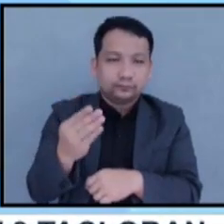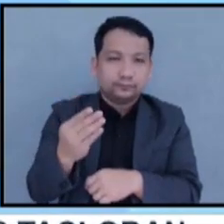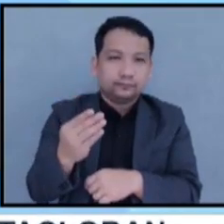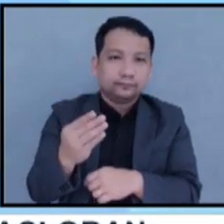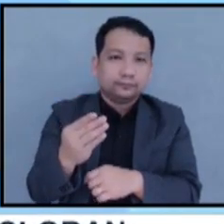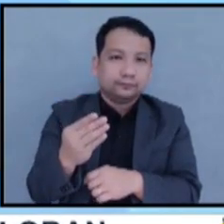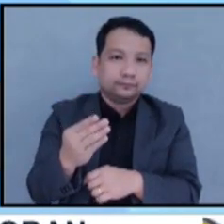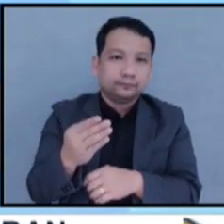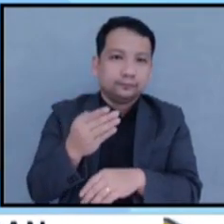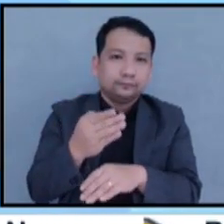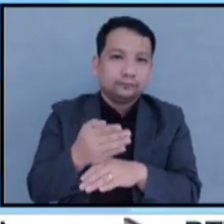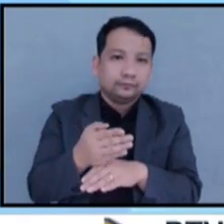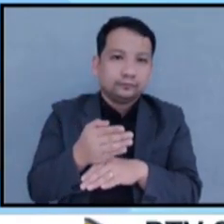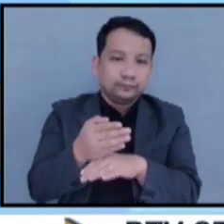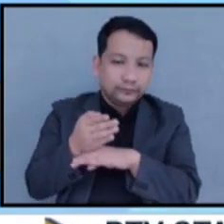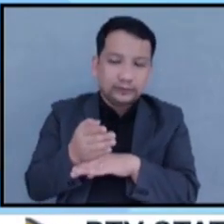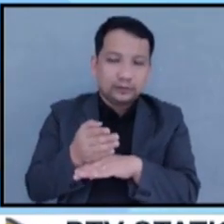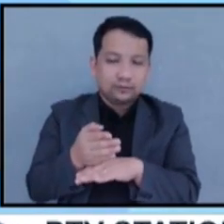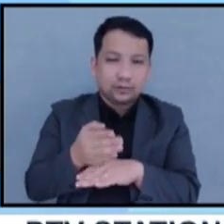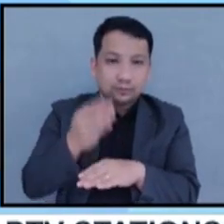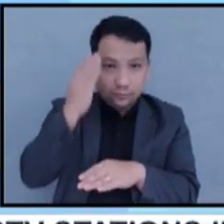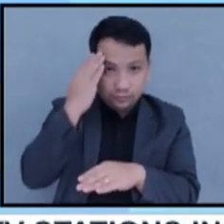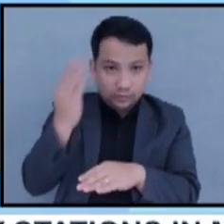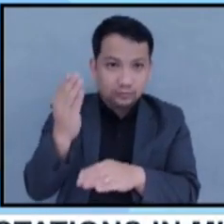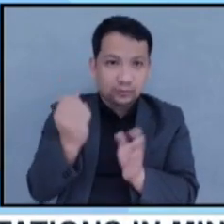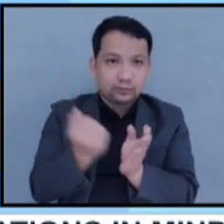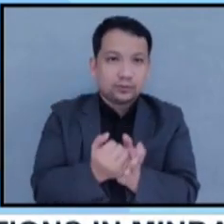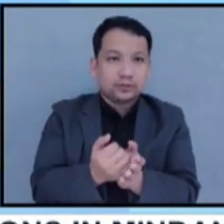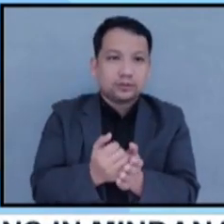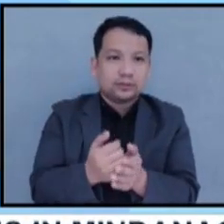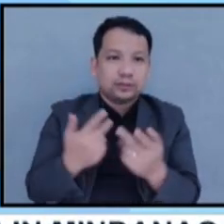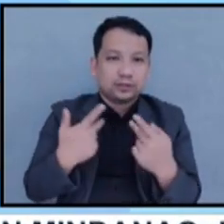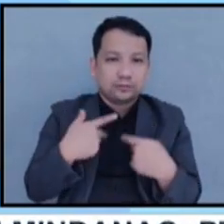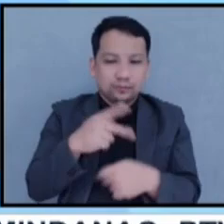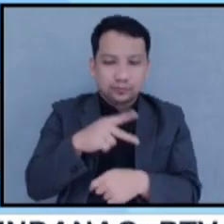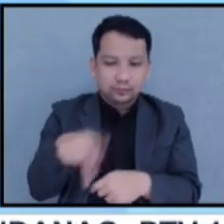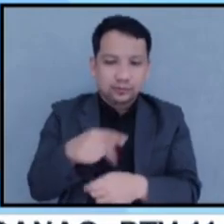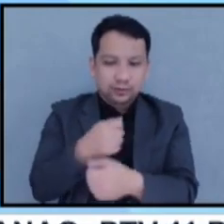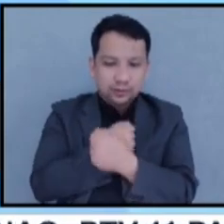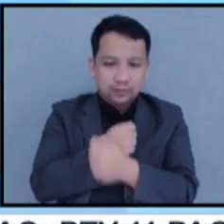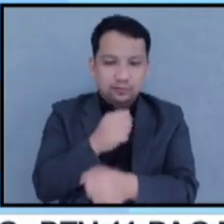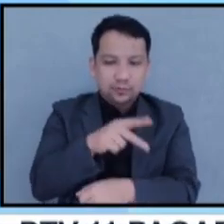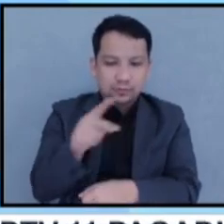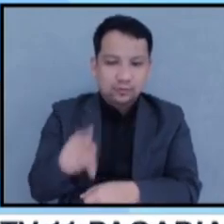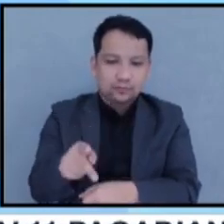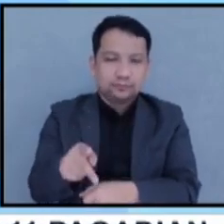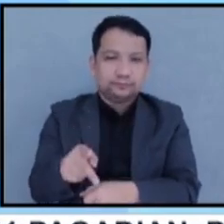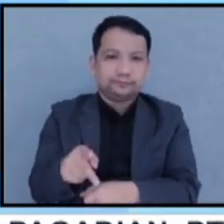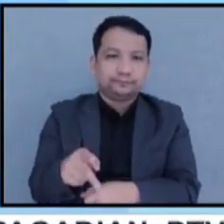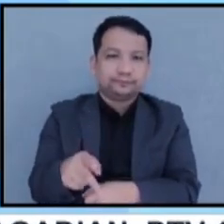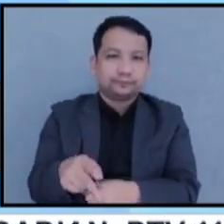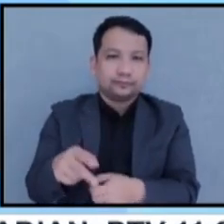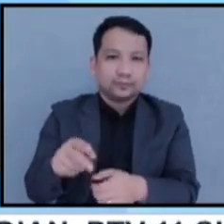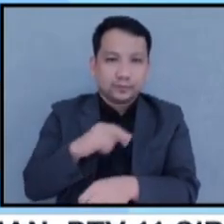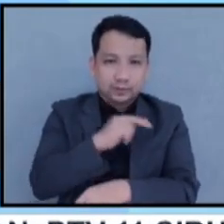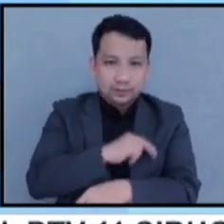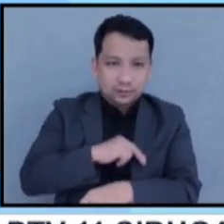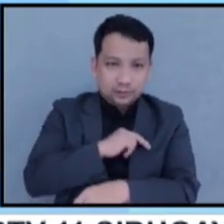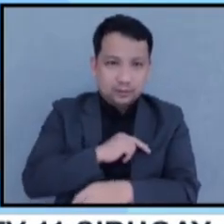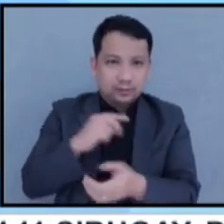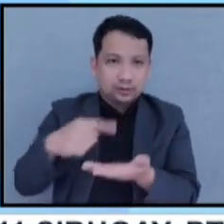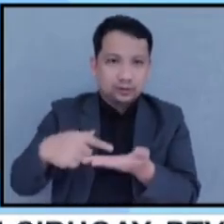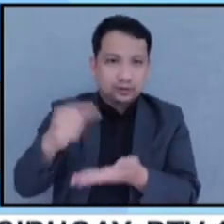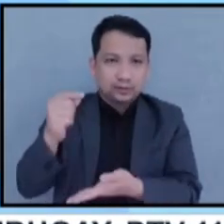Katak Bulakenyo. Pampanga, we have Love Pampanga. Tarlac is Natural Tarlac. And